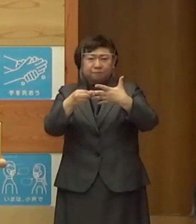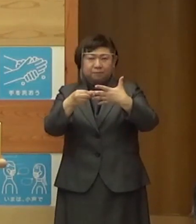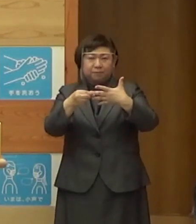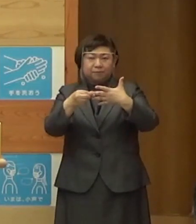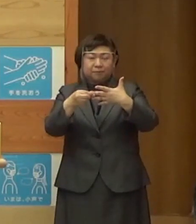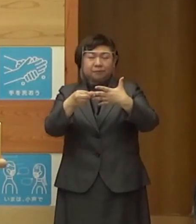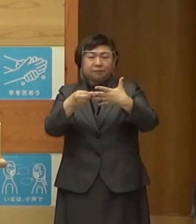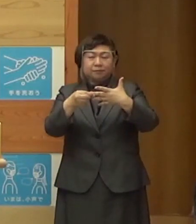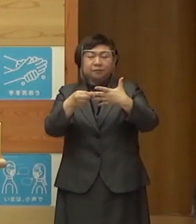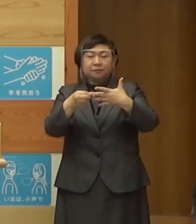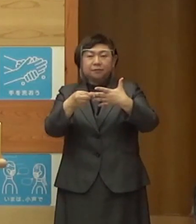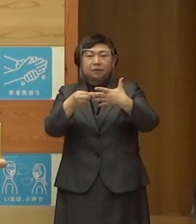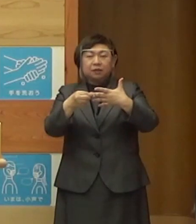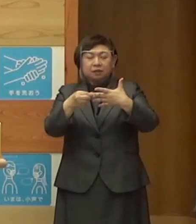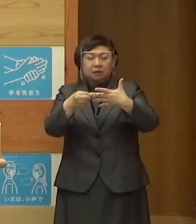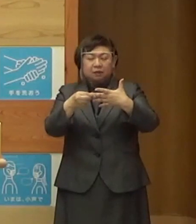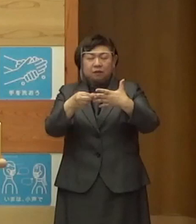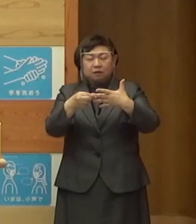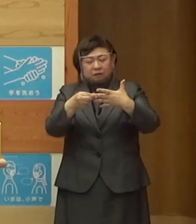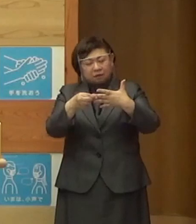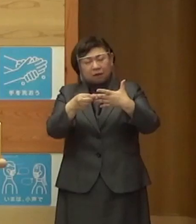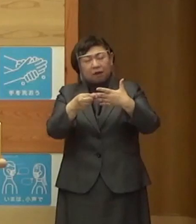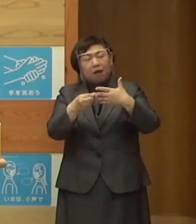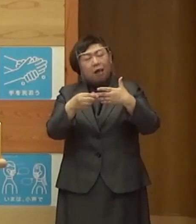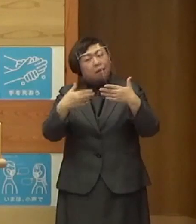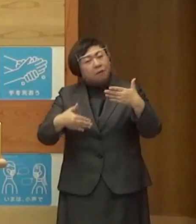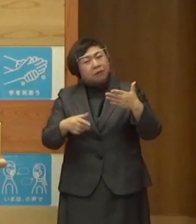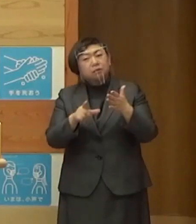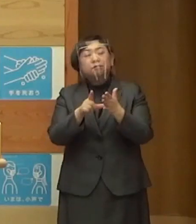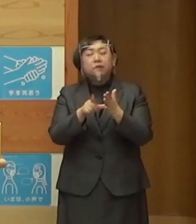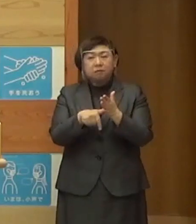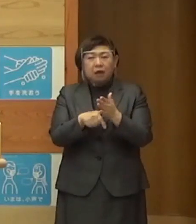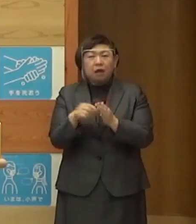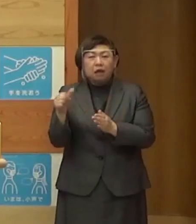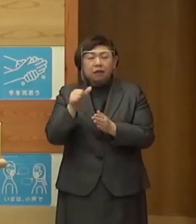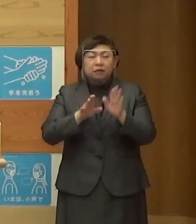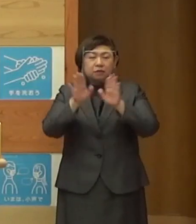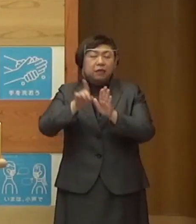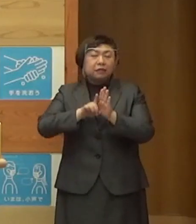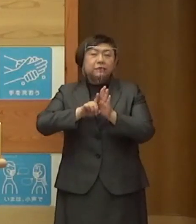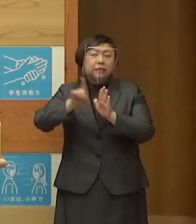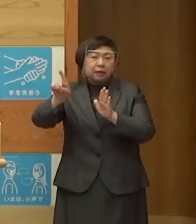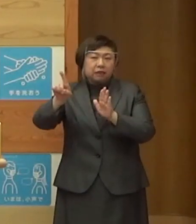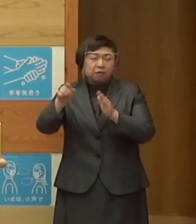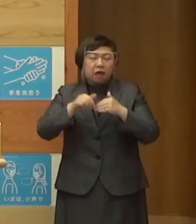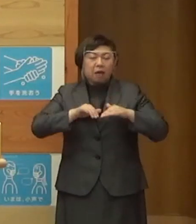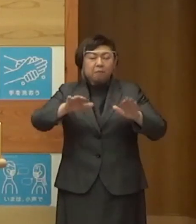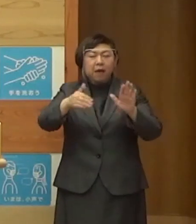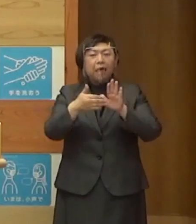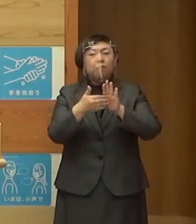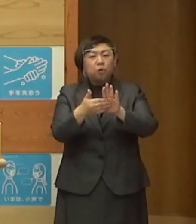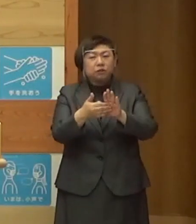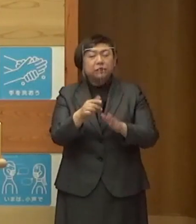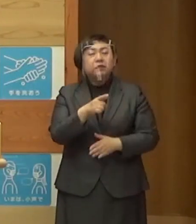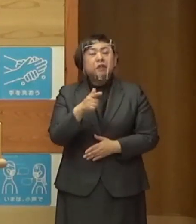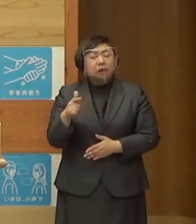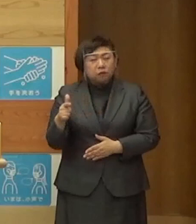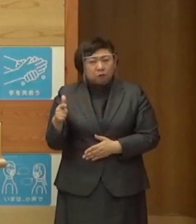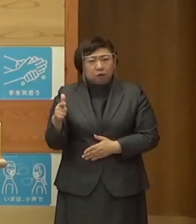レベル3に至らないとですね、この緊急事態宣言だとかまん延防止等重点措置、これ